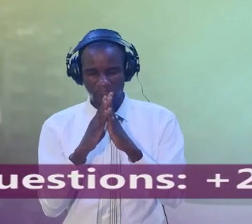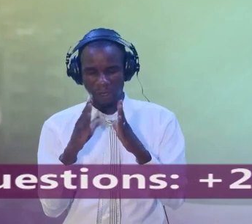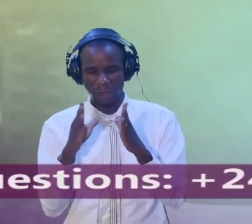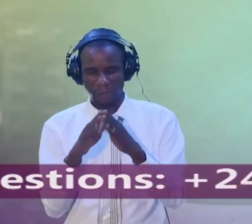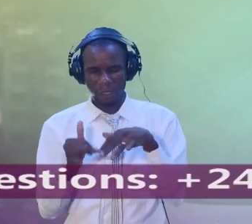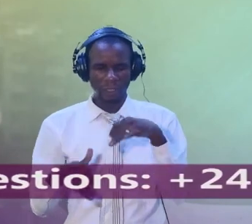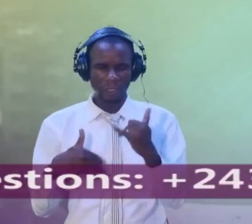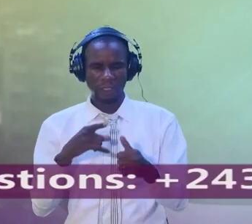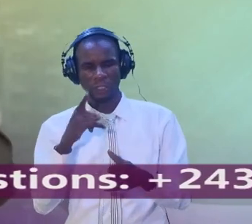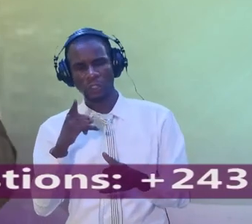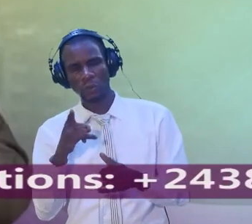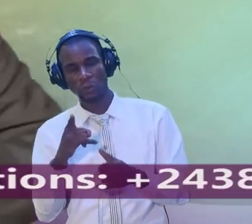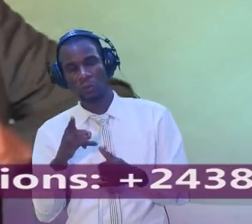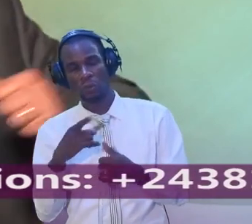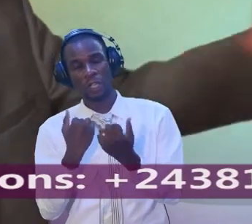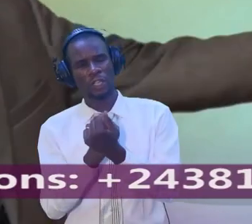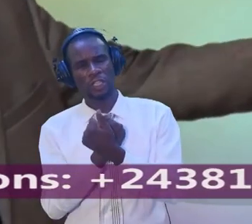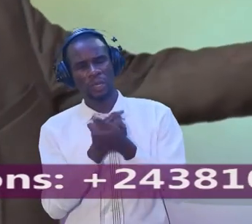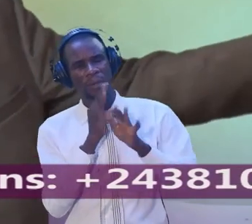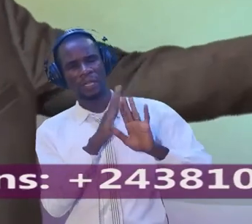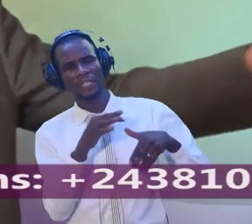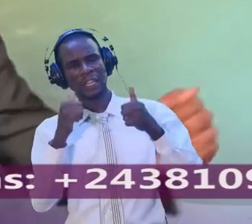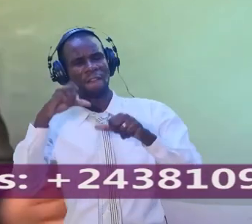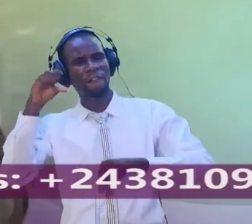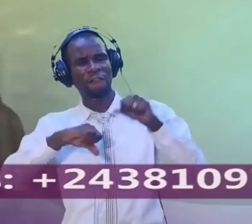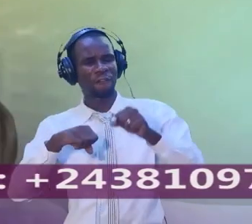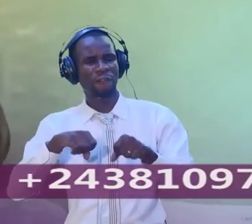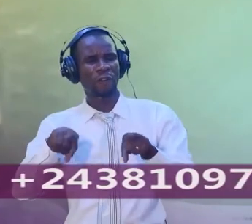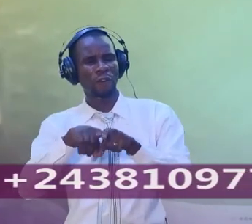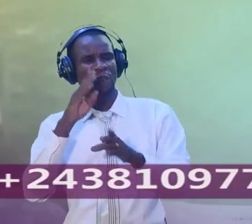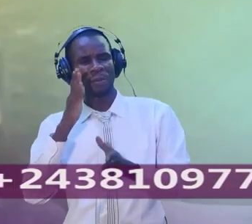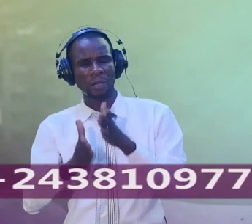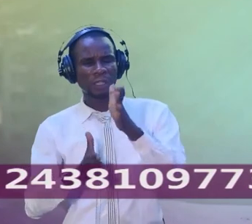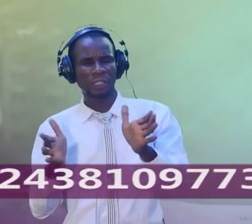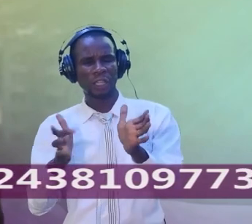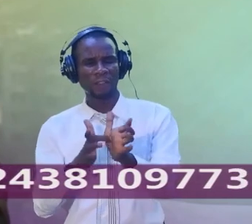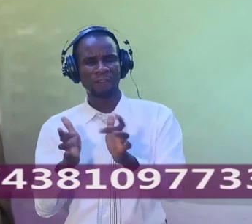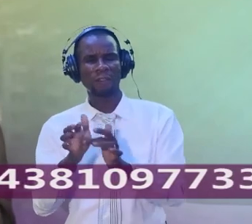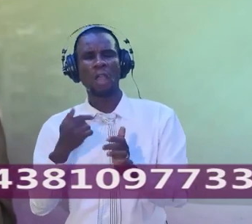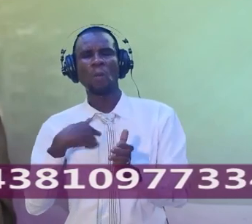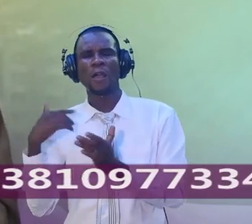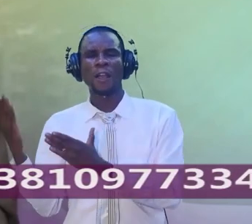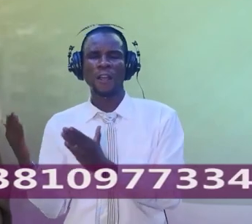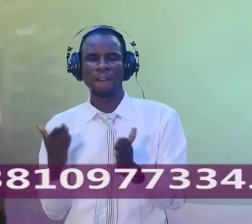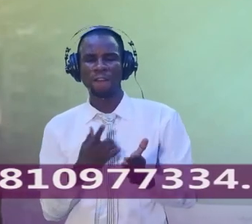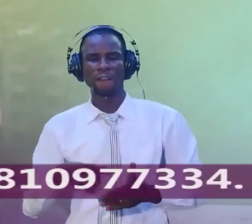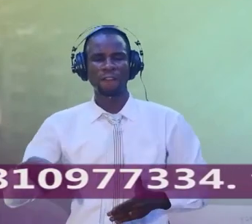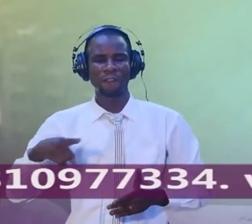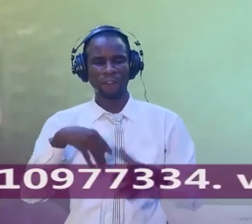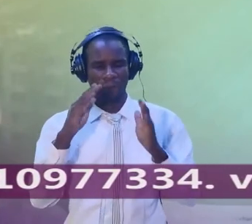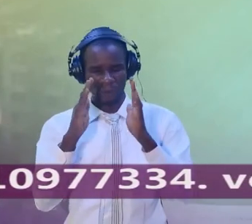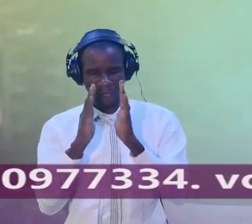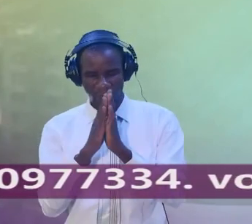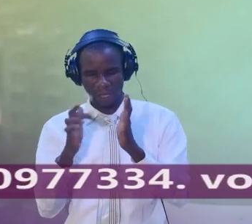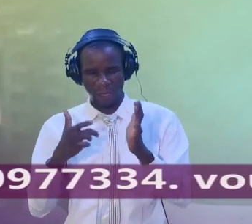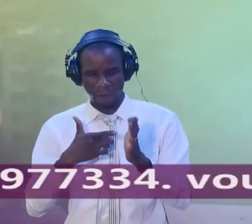Ndio maana nataka nikualike jioni ya leo uombe pamoja nami. Ukitaka kuacha maisha ya zamani na